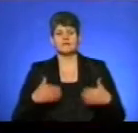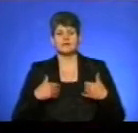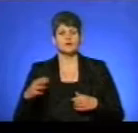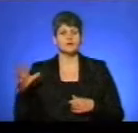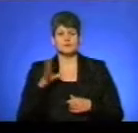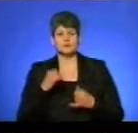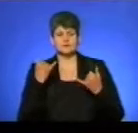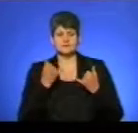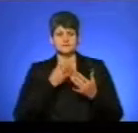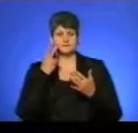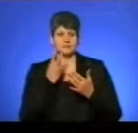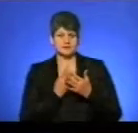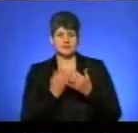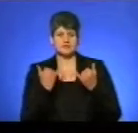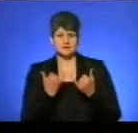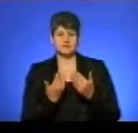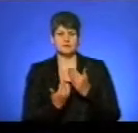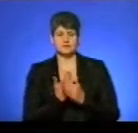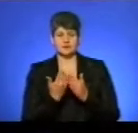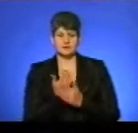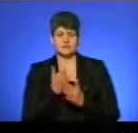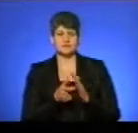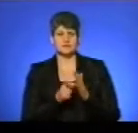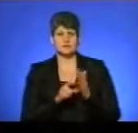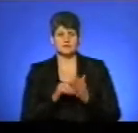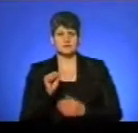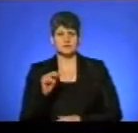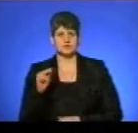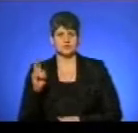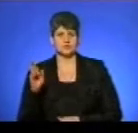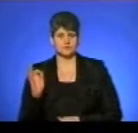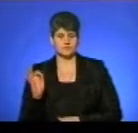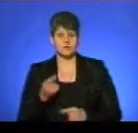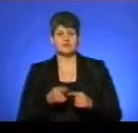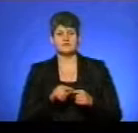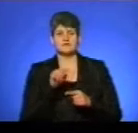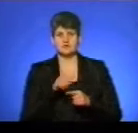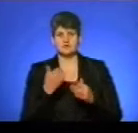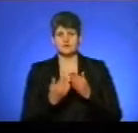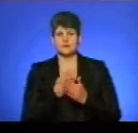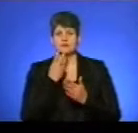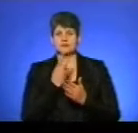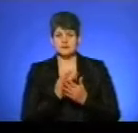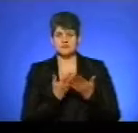Вітаю всіх, хто щойно приєднався до нас. В ефірі новини у студії Анастасія Чучко. І у цьому випуску дивіться про таке.